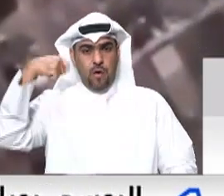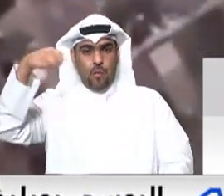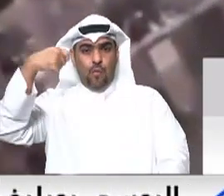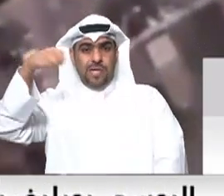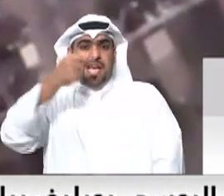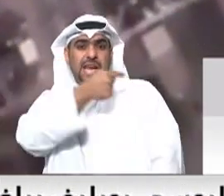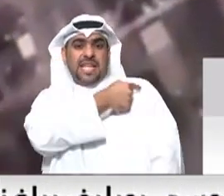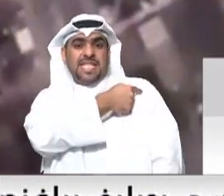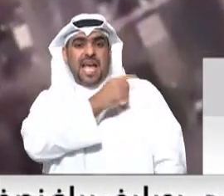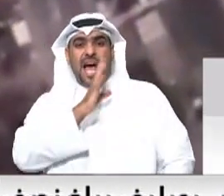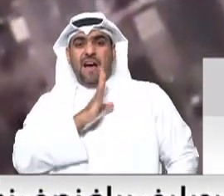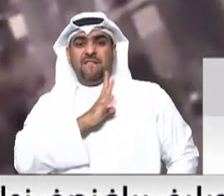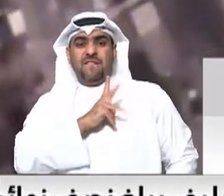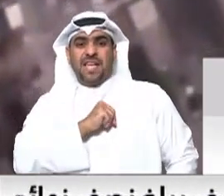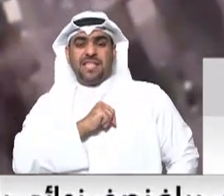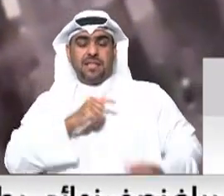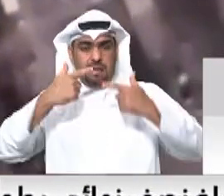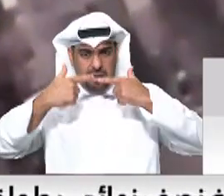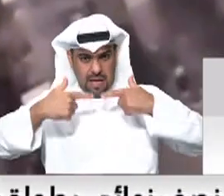من